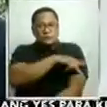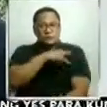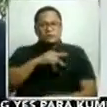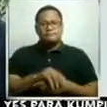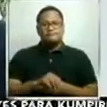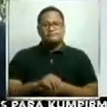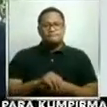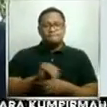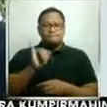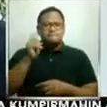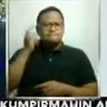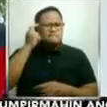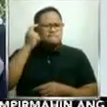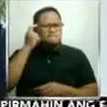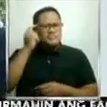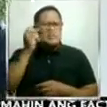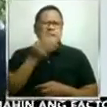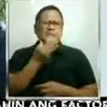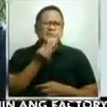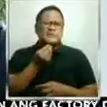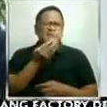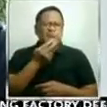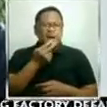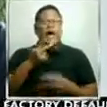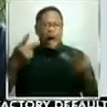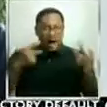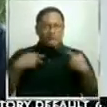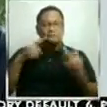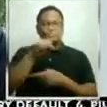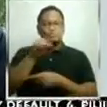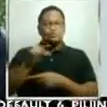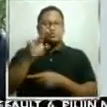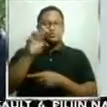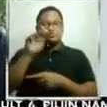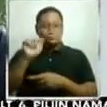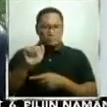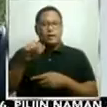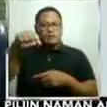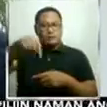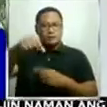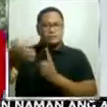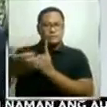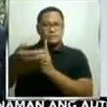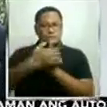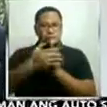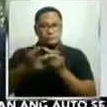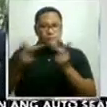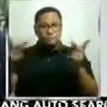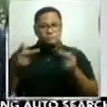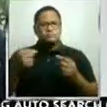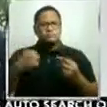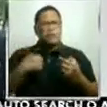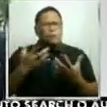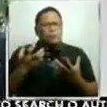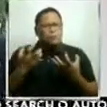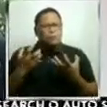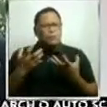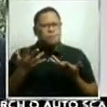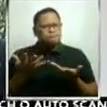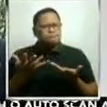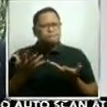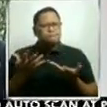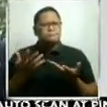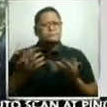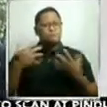ko pong mag-organisa ng Zumba session sa loob ng isolation facilities dahil gusto ko pong